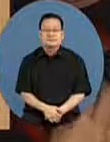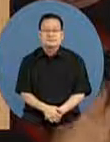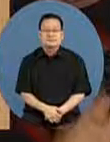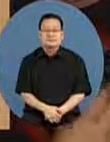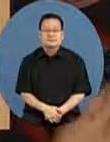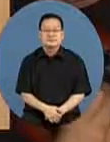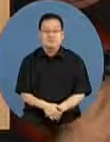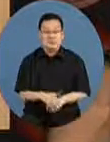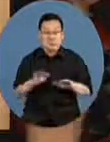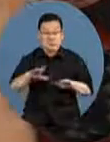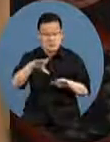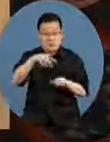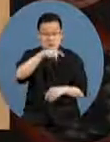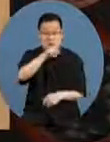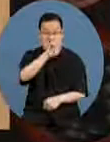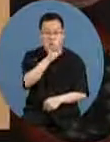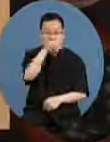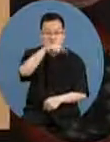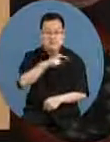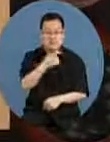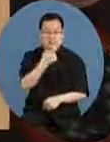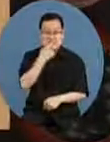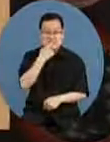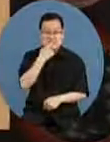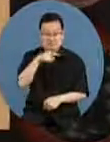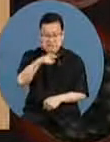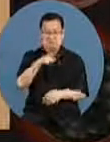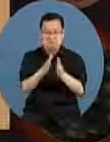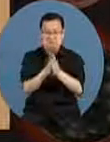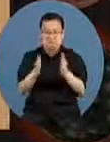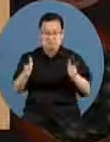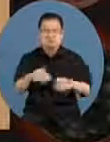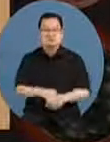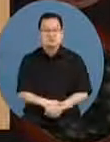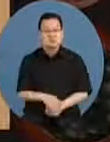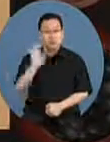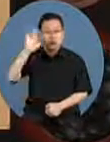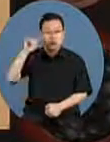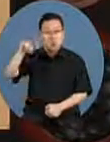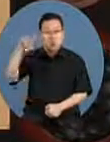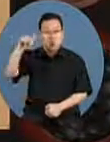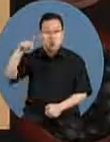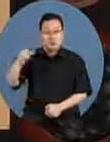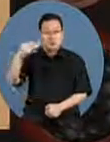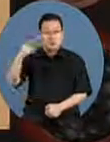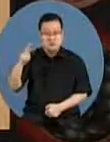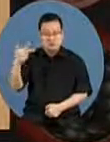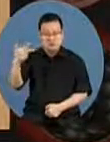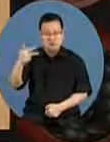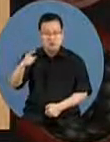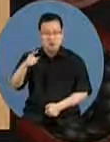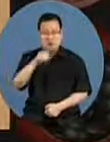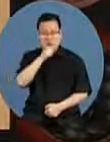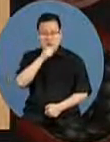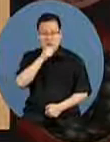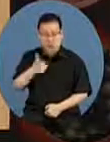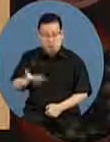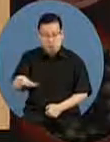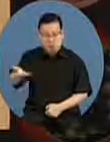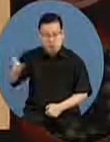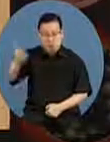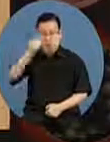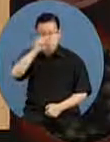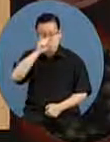네, 이 바둑은 서봉수 9단의 100번으로 시작됐습니다. 네, 요즘에 고근태 7단 성적이 아주 좋은 젊은 유망주